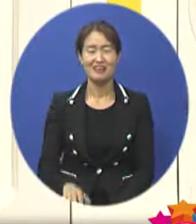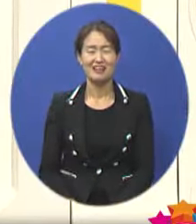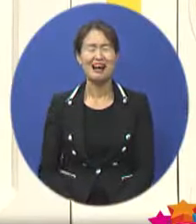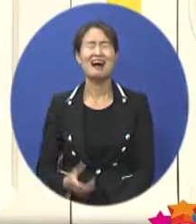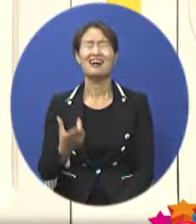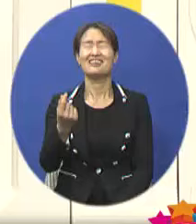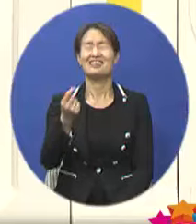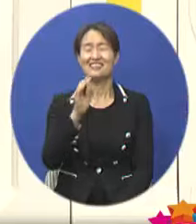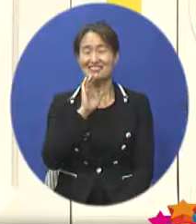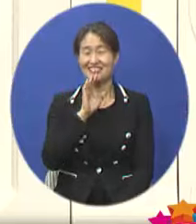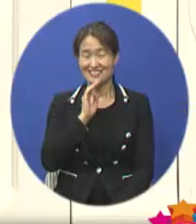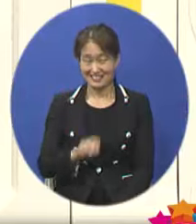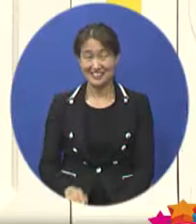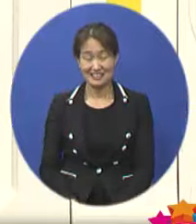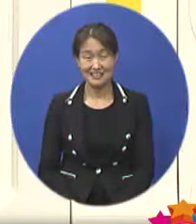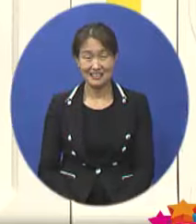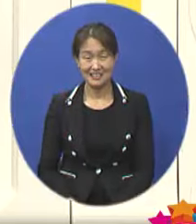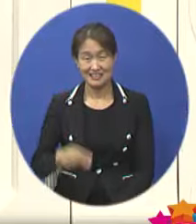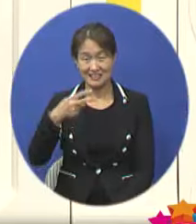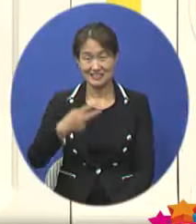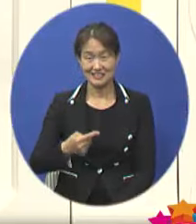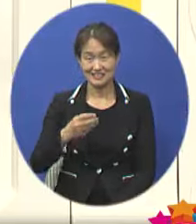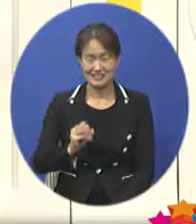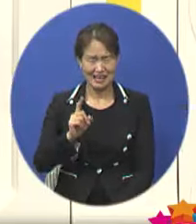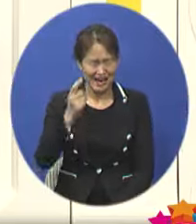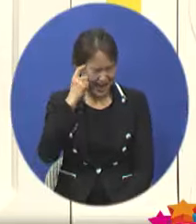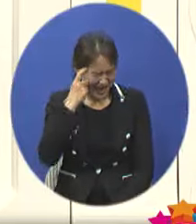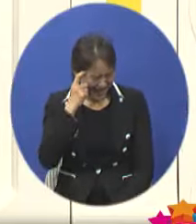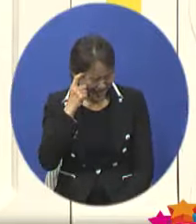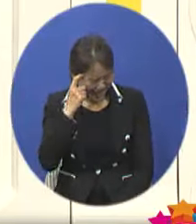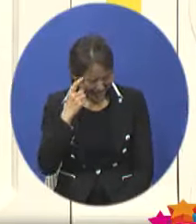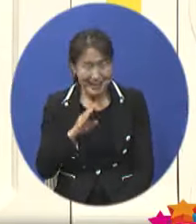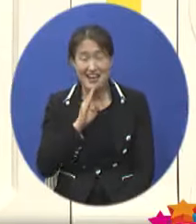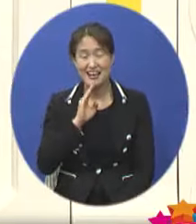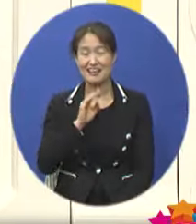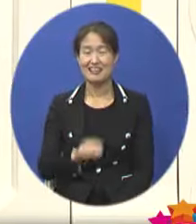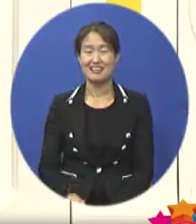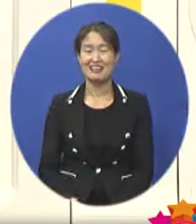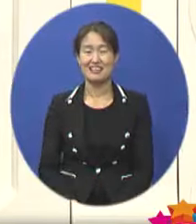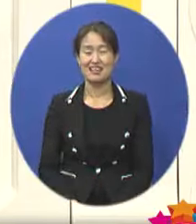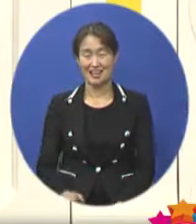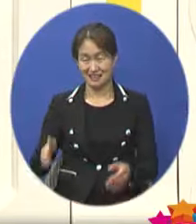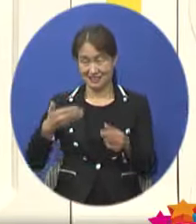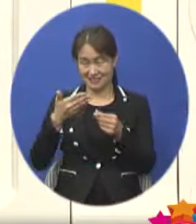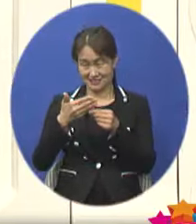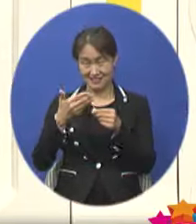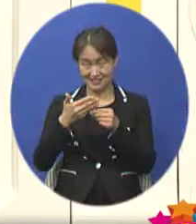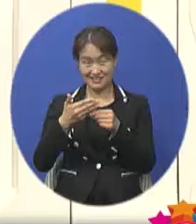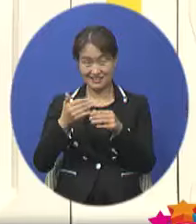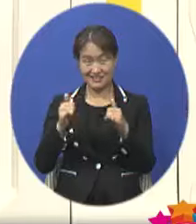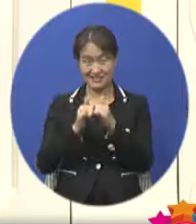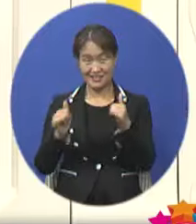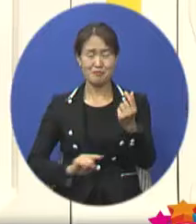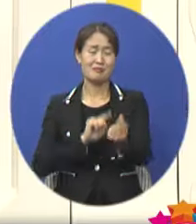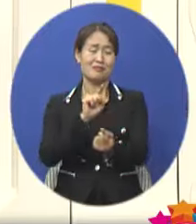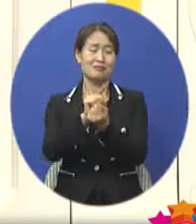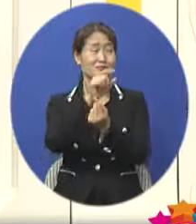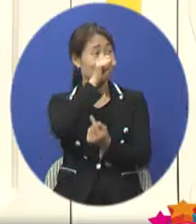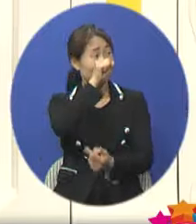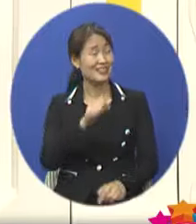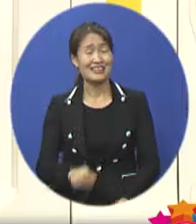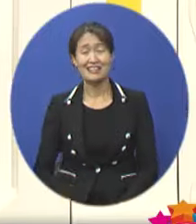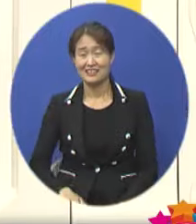아 그러네요. 네. 네 그래요. 등자만 생각했어도 생각났어요. 그 등자만 생각했어요. 네. 자 우리 아홉 번째 참여자분 아홉 번째. 빨리 만나보도록